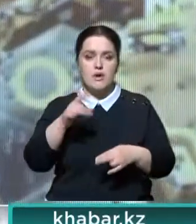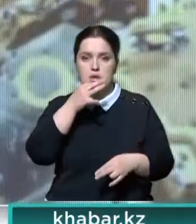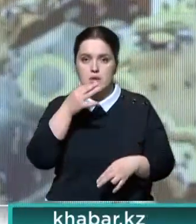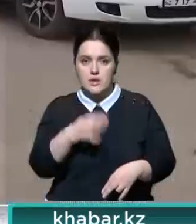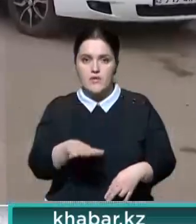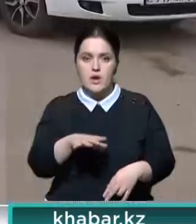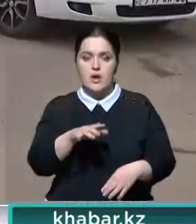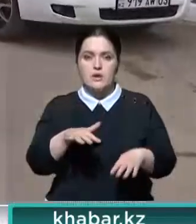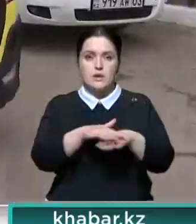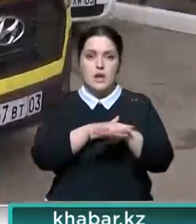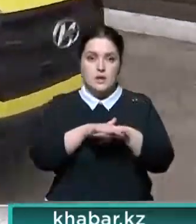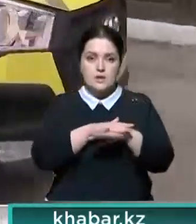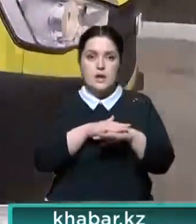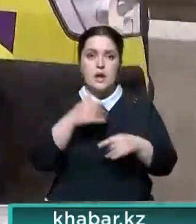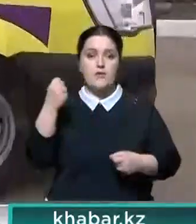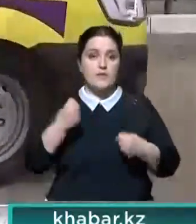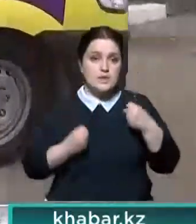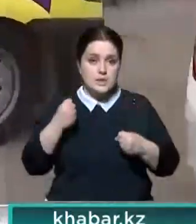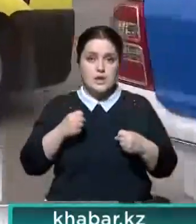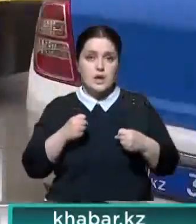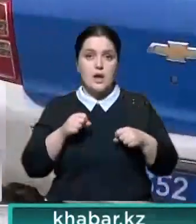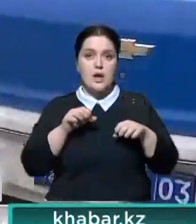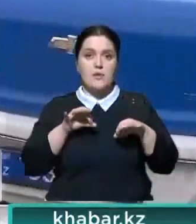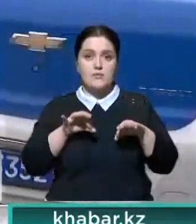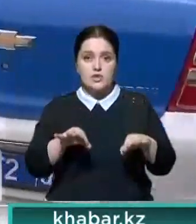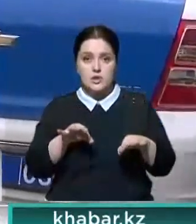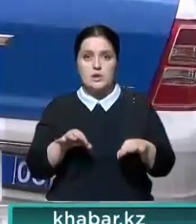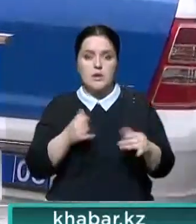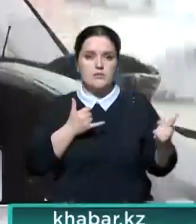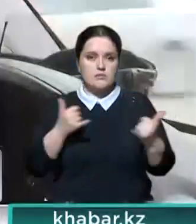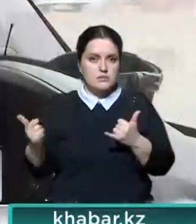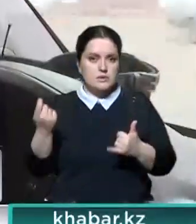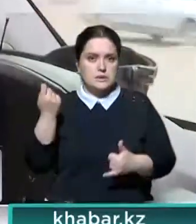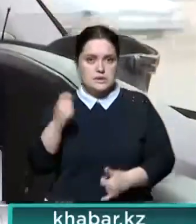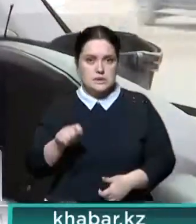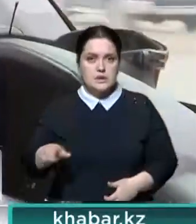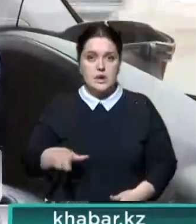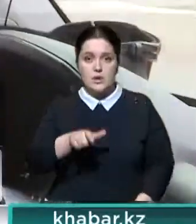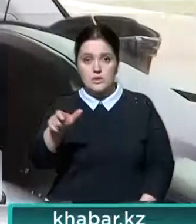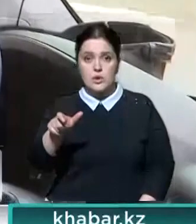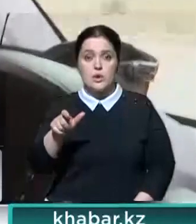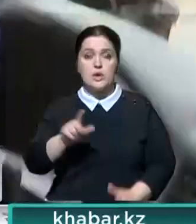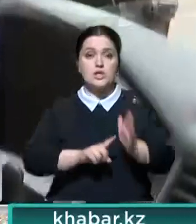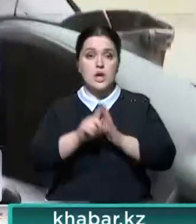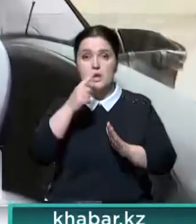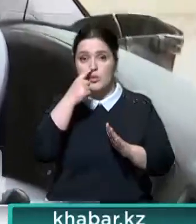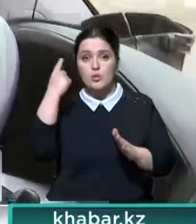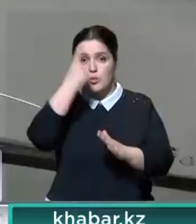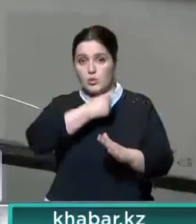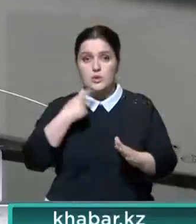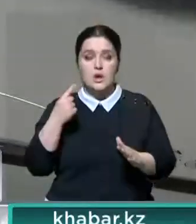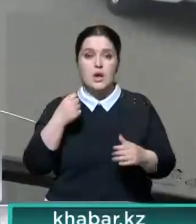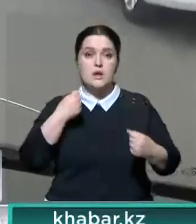вызывает недовольство со стороны населения. Как оказалось, водители других автомашин не всегда уступают им дорогу. Из-за этого только с начала года в